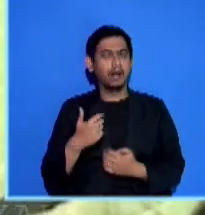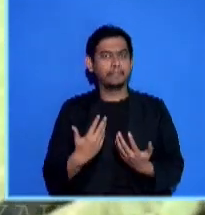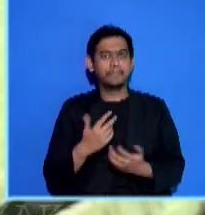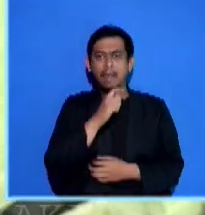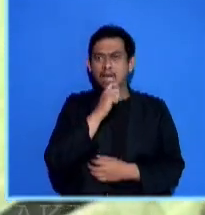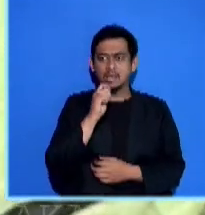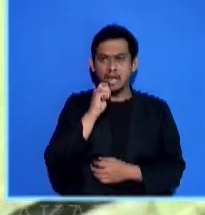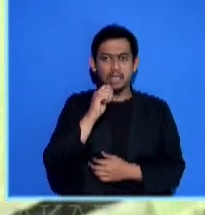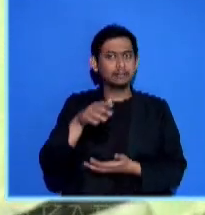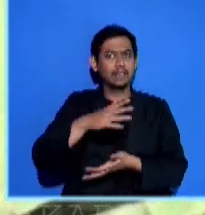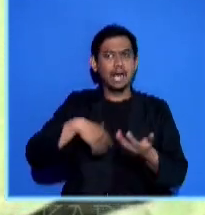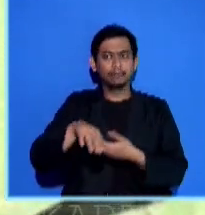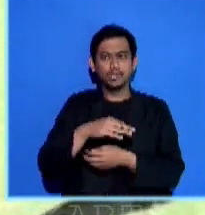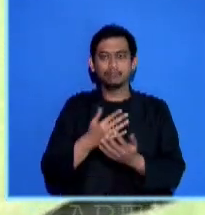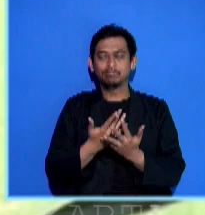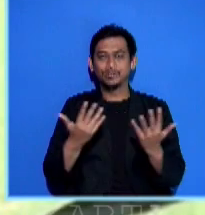ekonomi masarakat